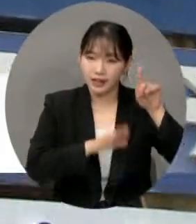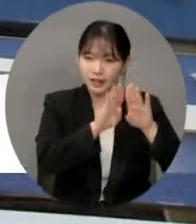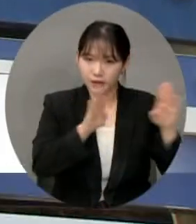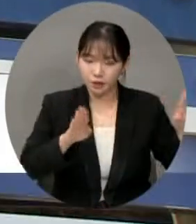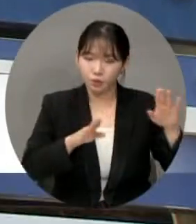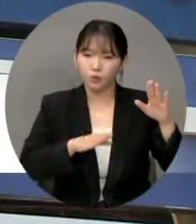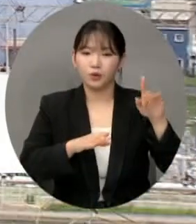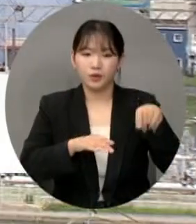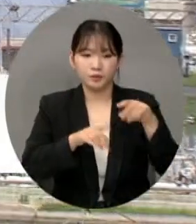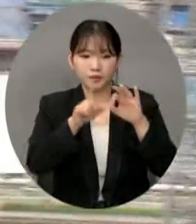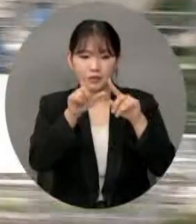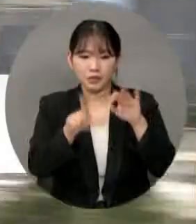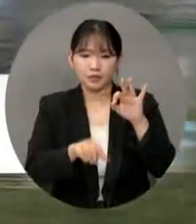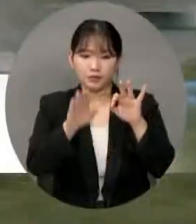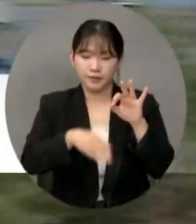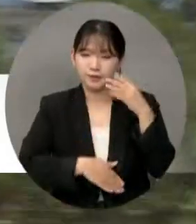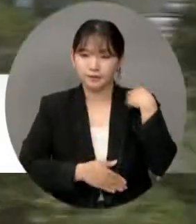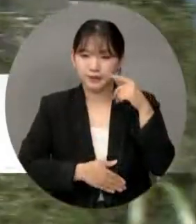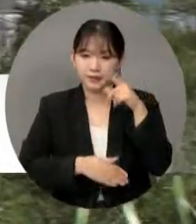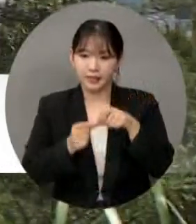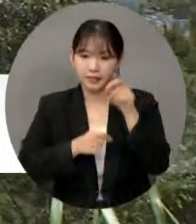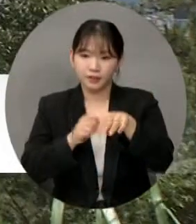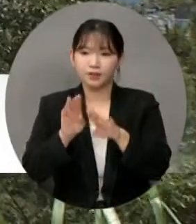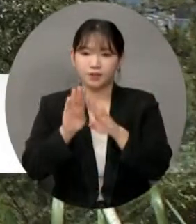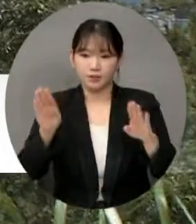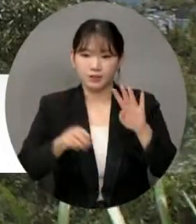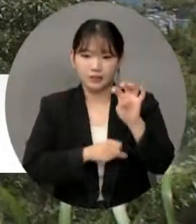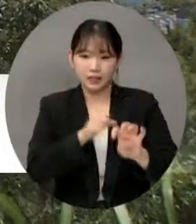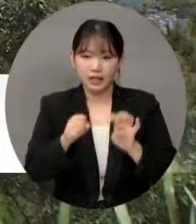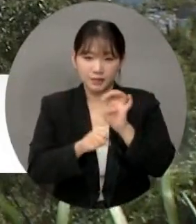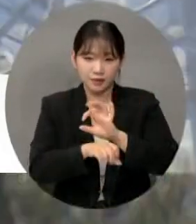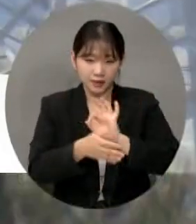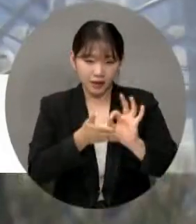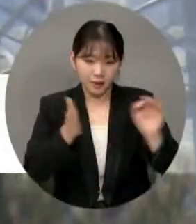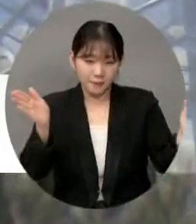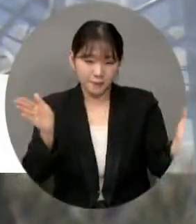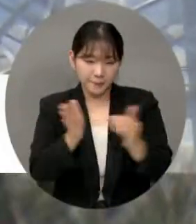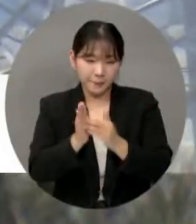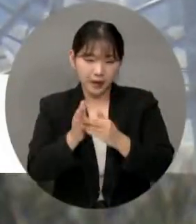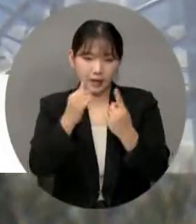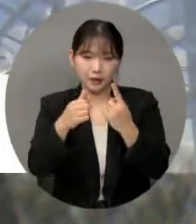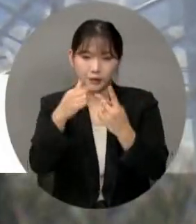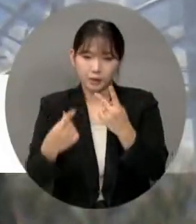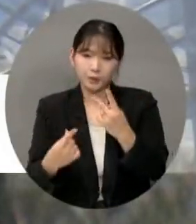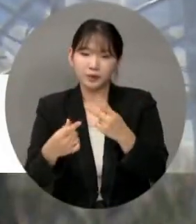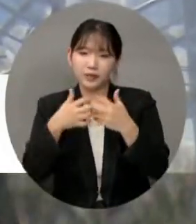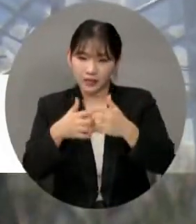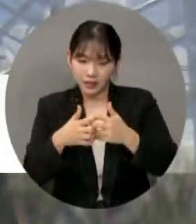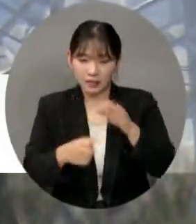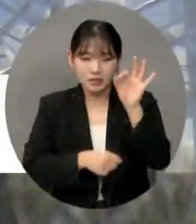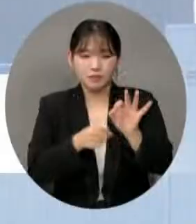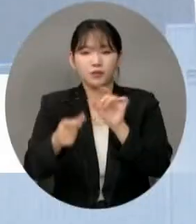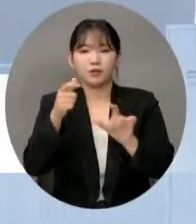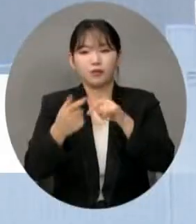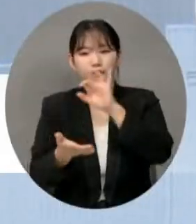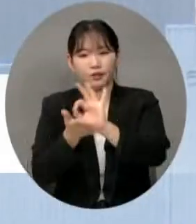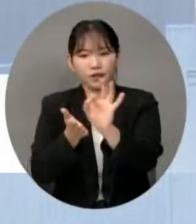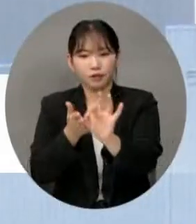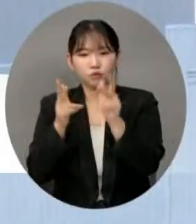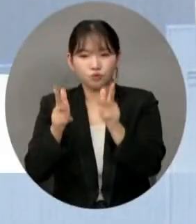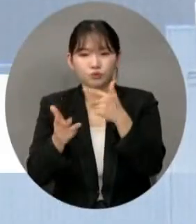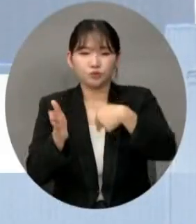열립니다 한국 수력 원자력은 40년 설계 수명에 끝나는 한빛 원전 1 2호기를 10년 더 가동하기